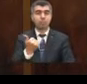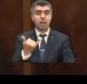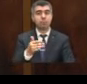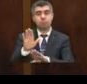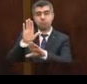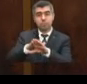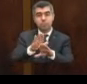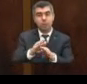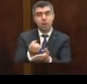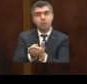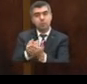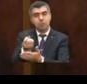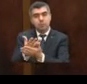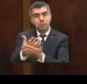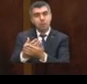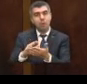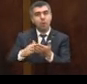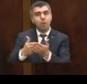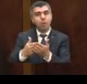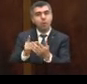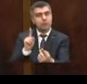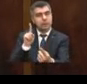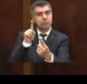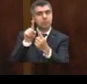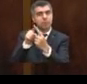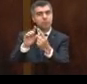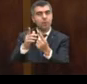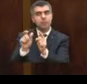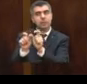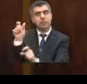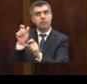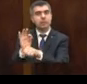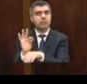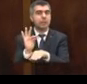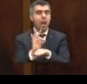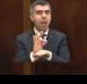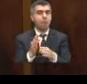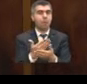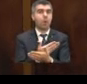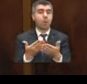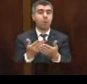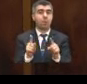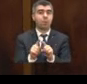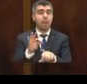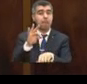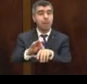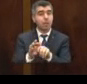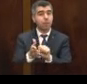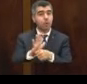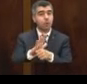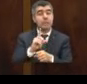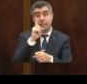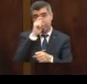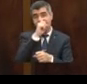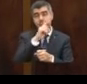والتوعية والتحسيس والتثقيف وتأطير الرأي العام بأضرار الجائحة وتداعياتها ودحضها للأخبار